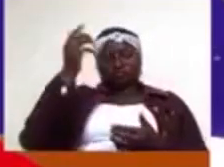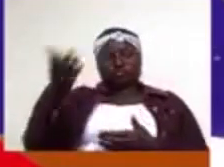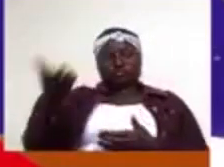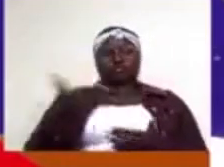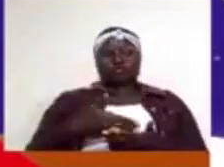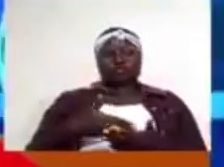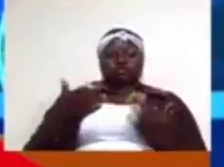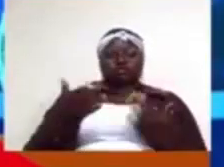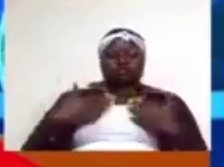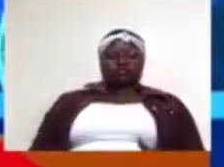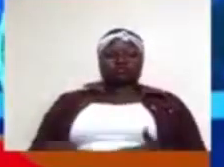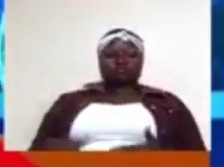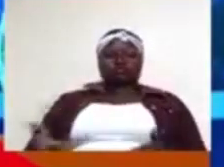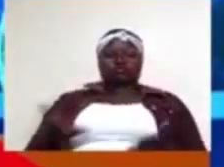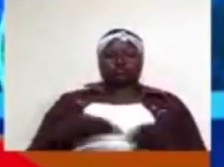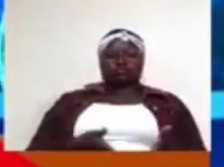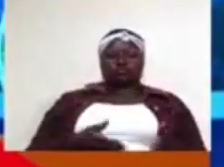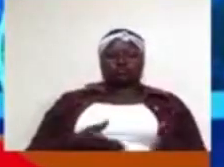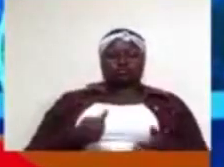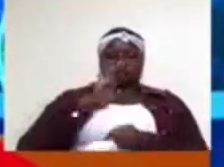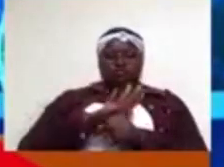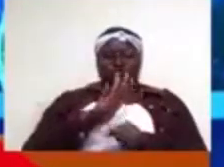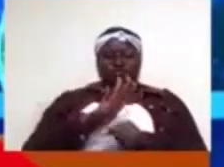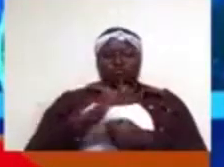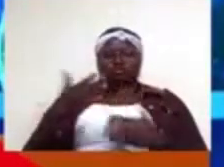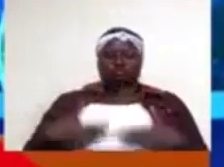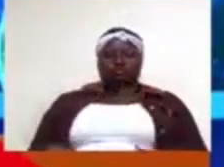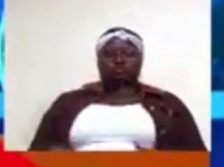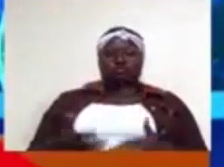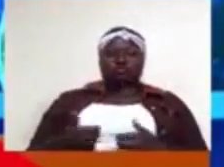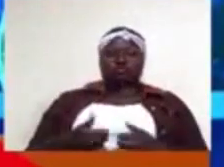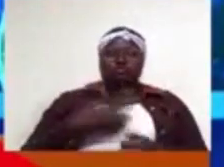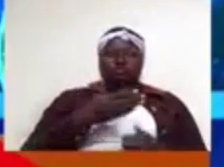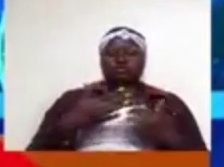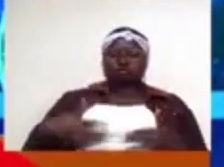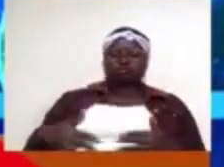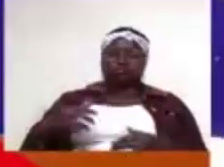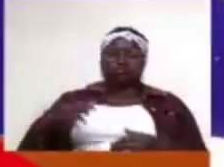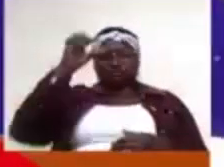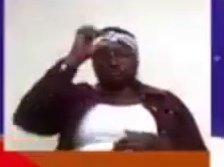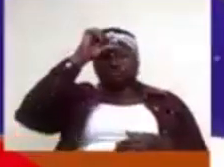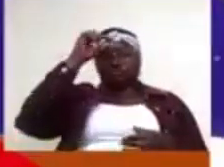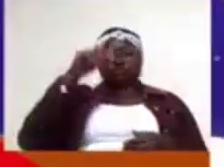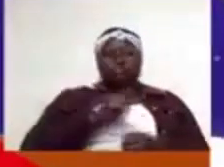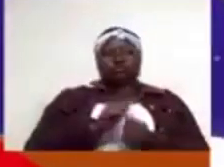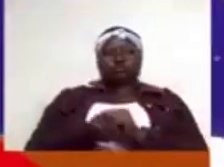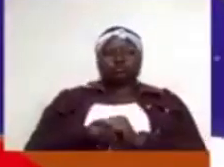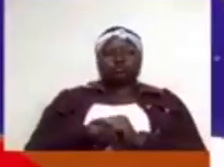ni marafatara because they are under a lot of pressure mudu nura igwa ni atwaro ku gwetagwo